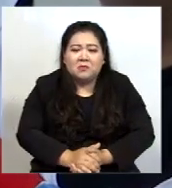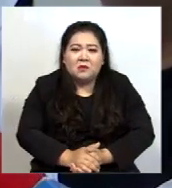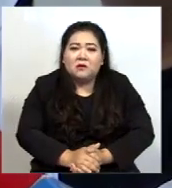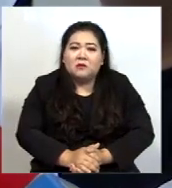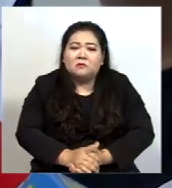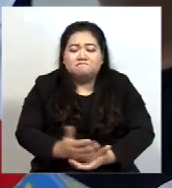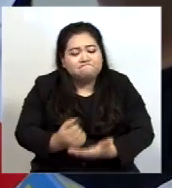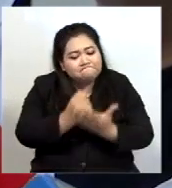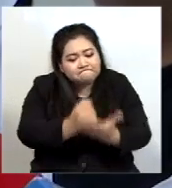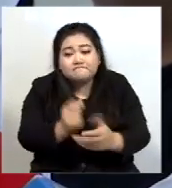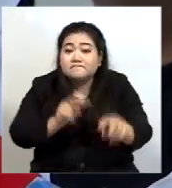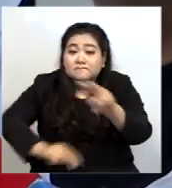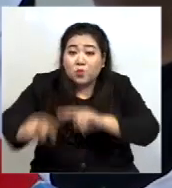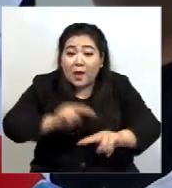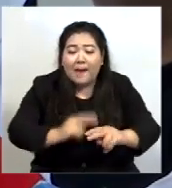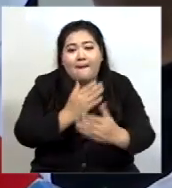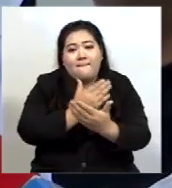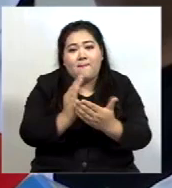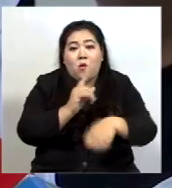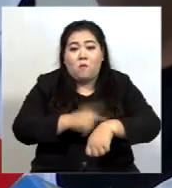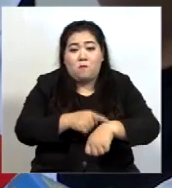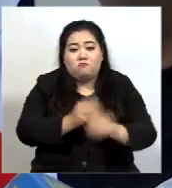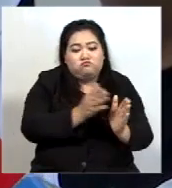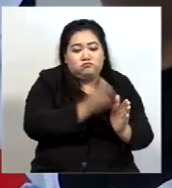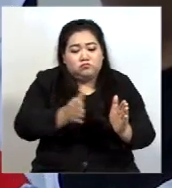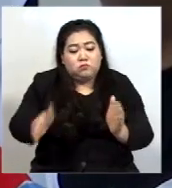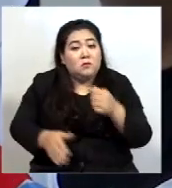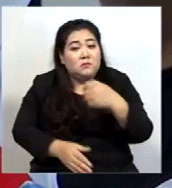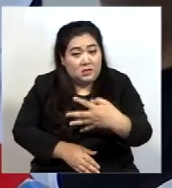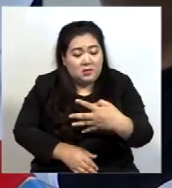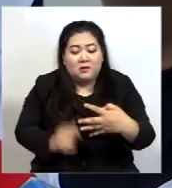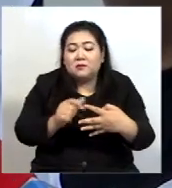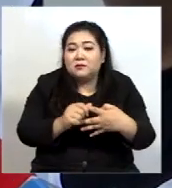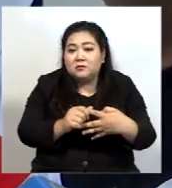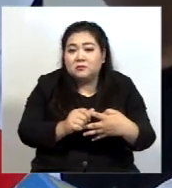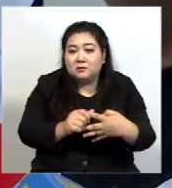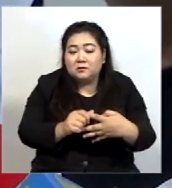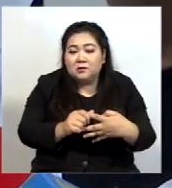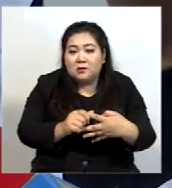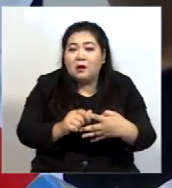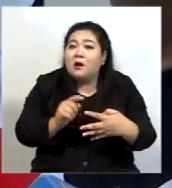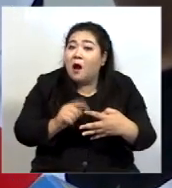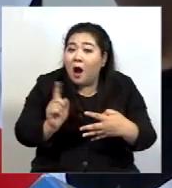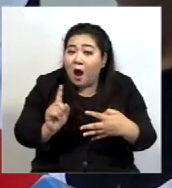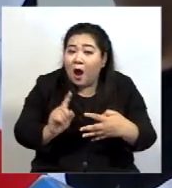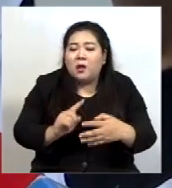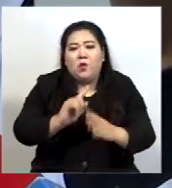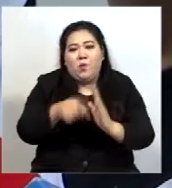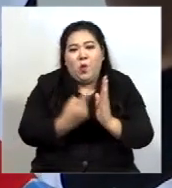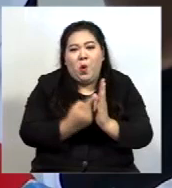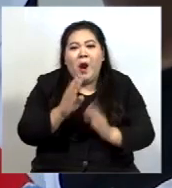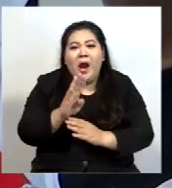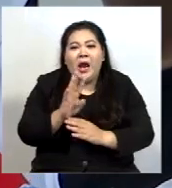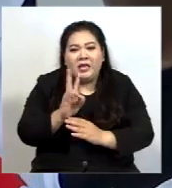แลนี่ก็เป็น3ระยะ4ระยะด้วยกันนะครับระยะที่1ก็คือภายใน72ชั่วโมงนะคือ